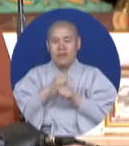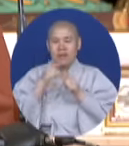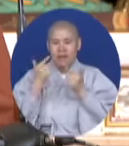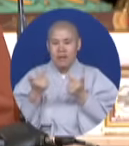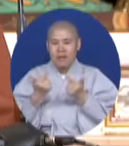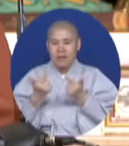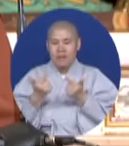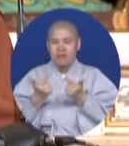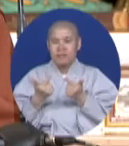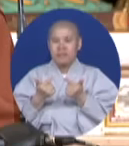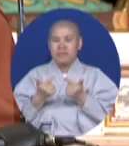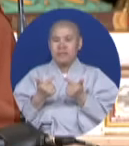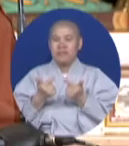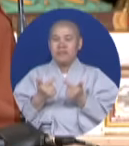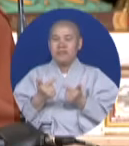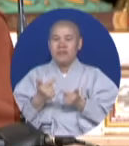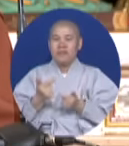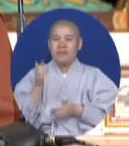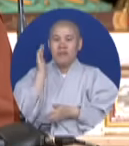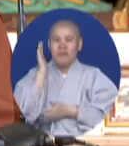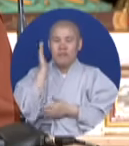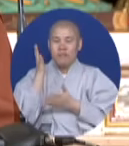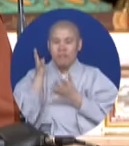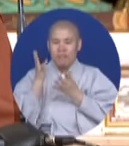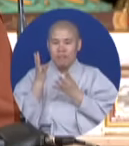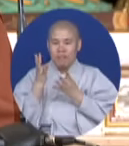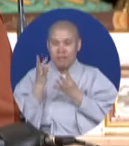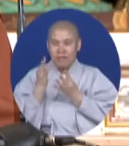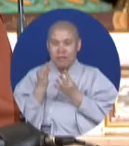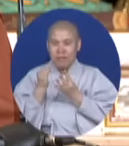아 이번문을 그렇게 많이 하셨어요.